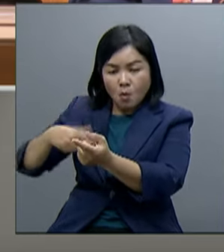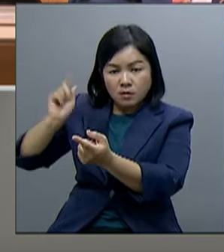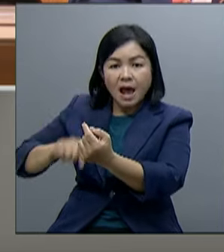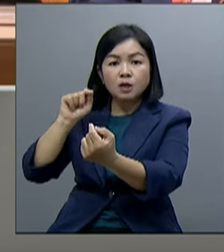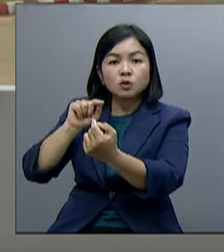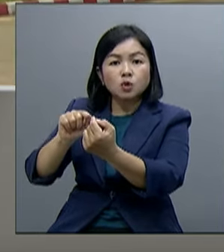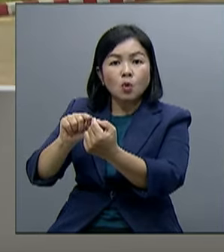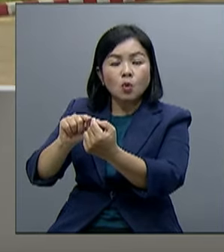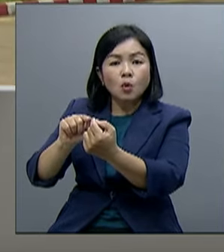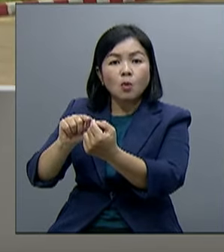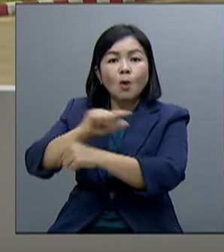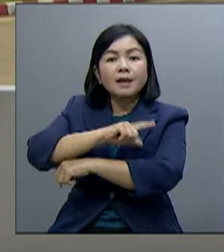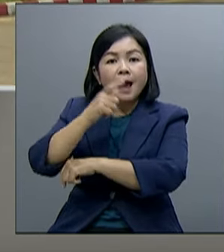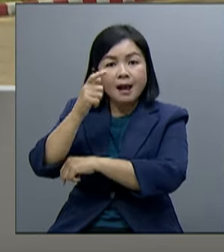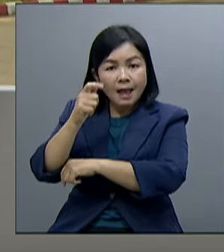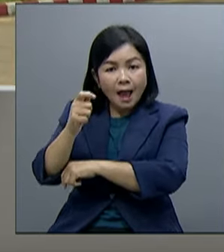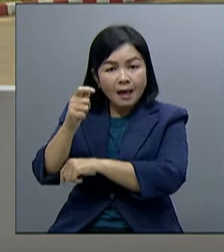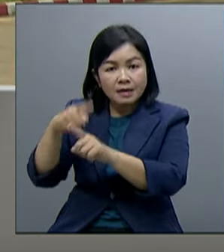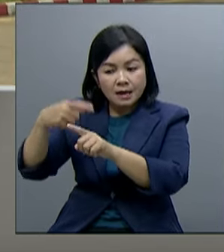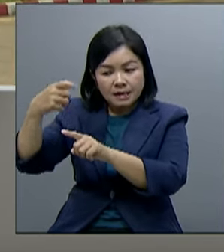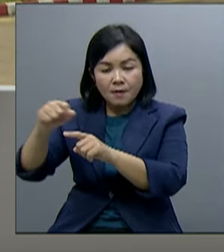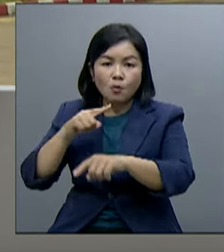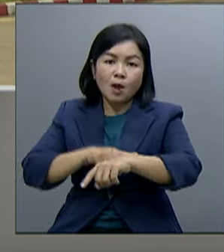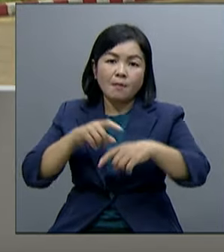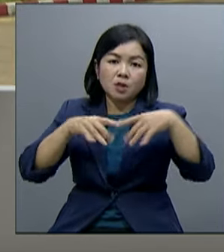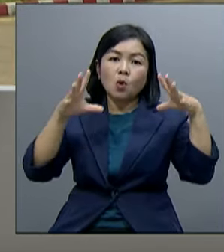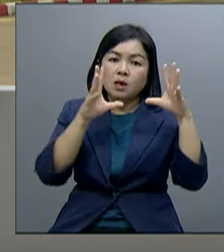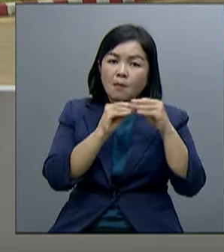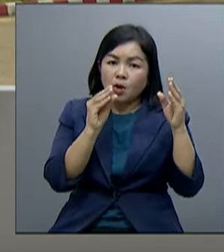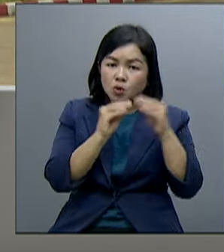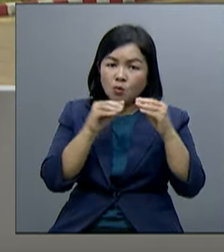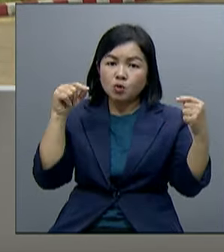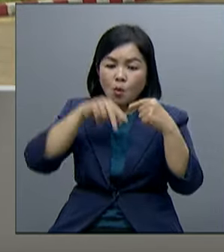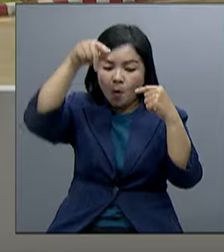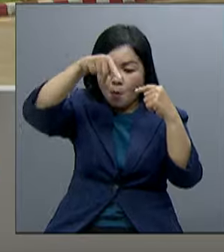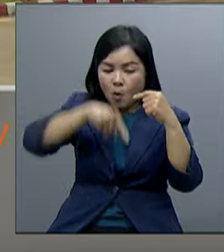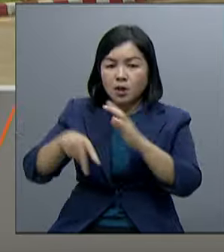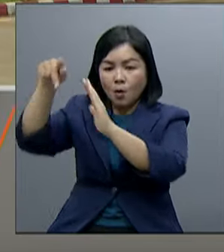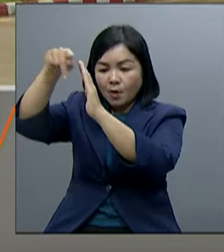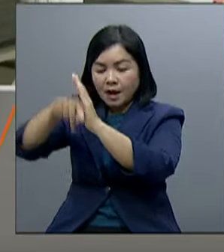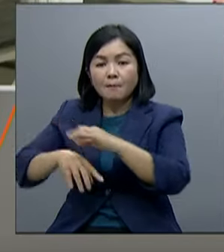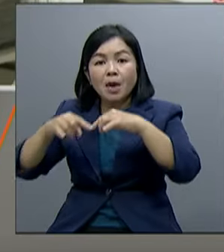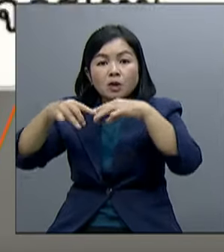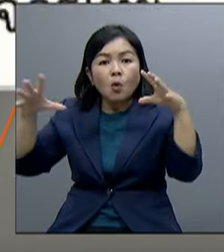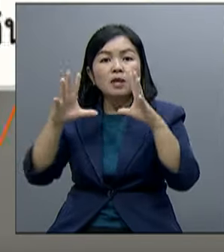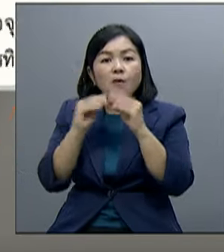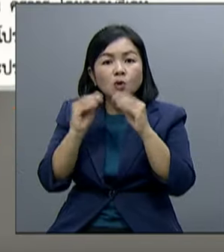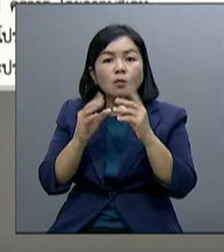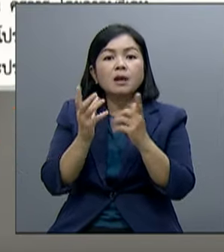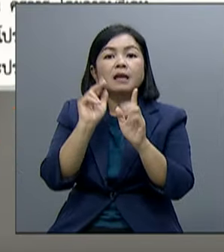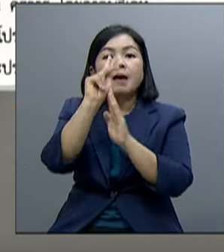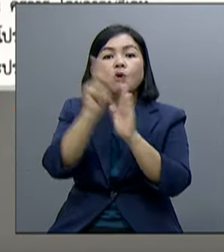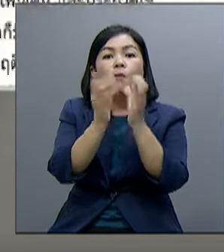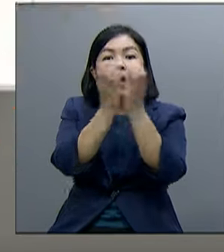นี้ซึ่งเป็นวันอังคารไม่ตรงกับวันประชุมของสภาที่จะประชุมกันทุกวันพุธและพฤหัสบดีค่ะแต่เพราะรัฐธรรมนูญ